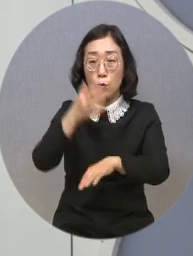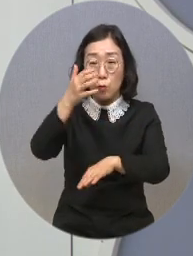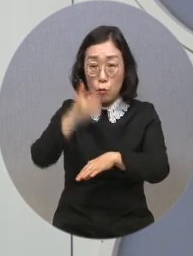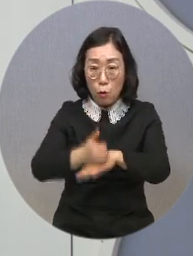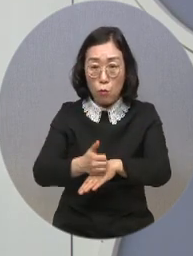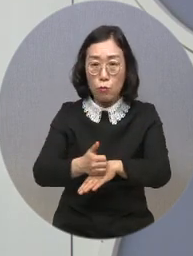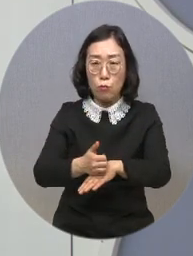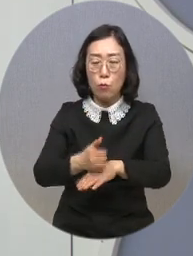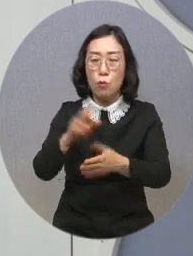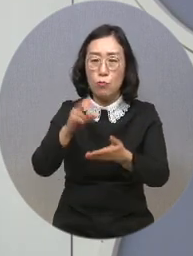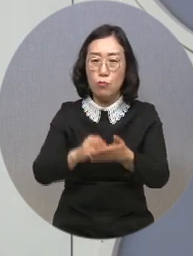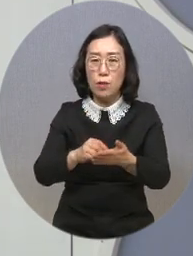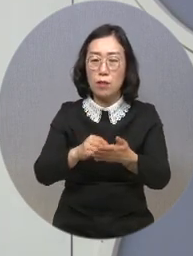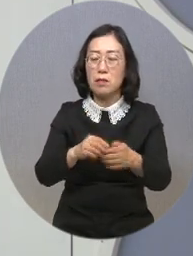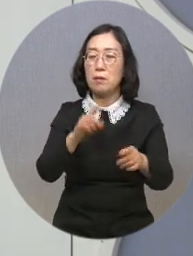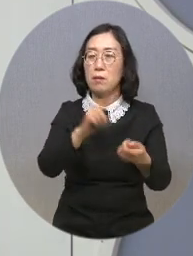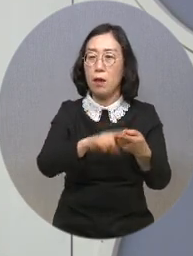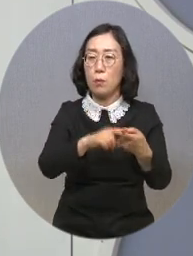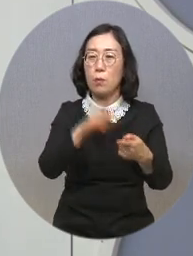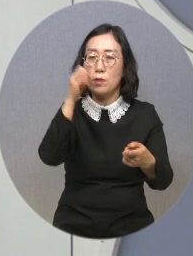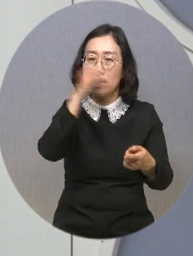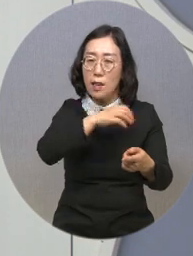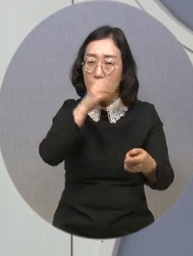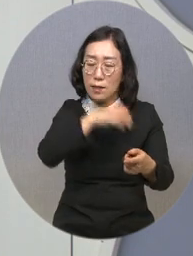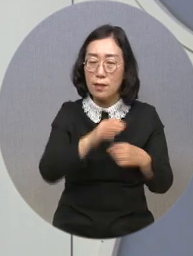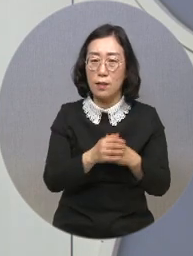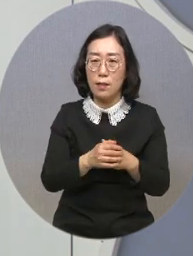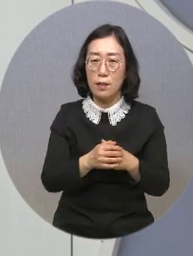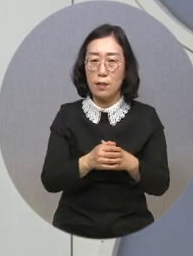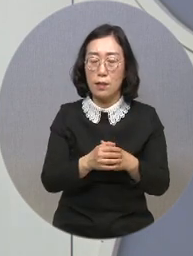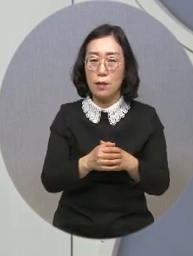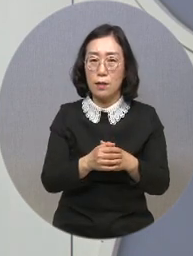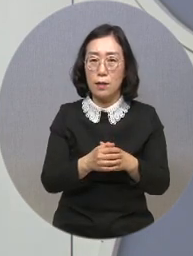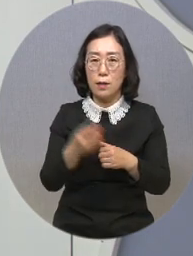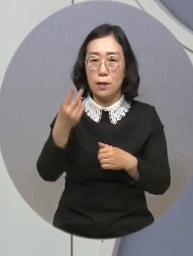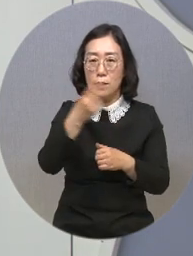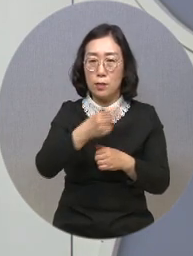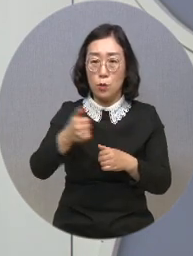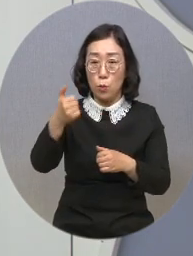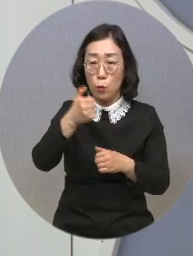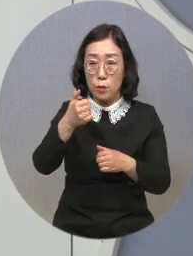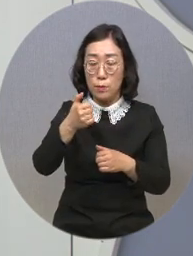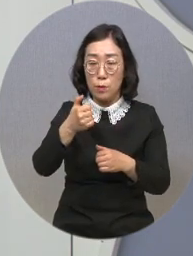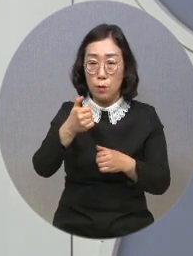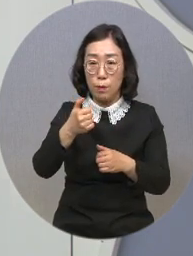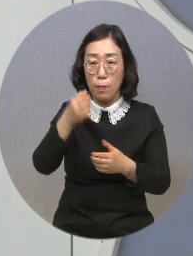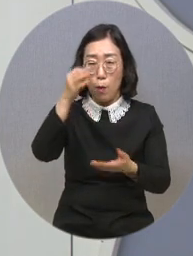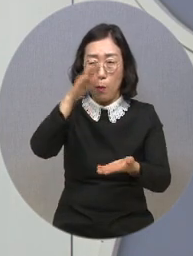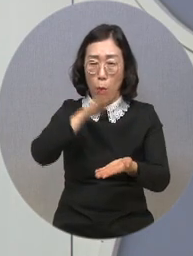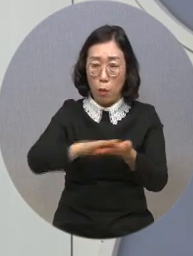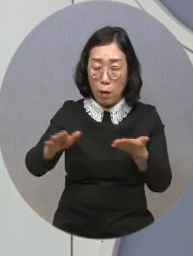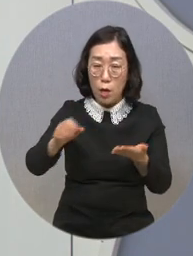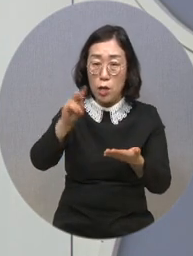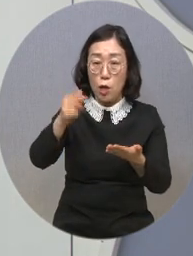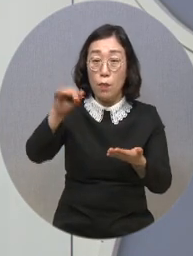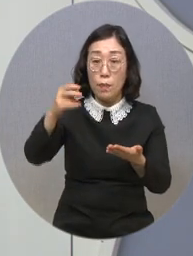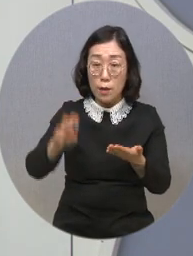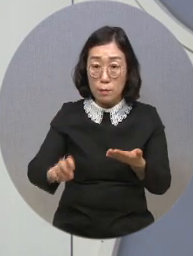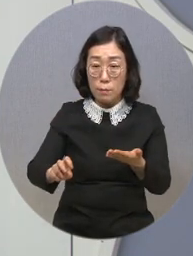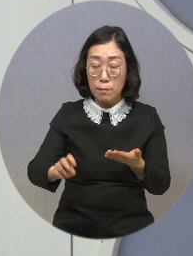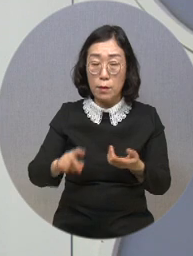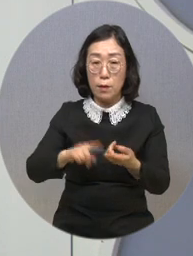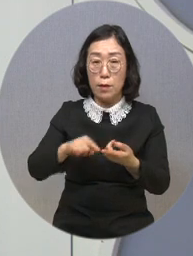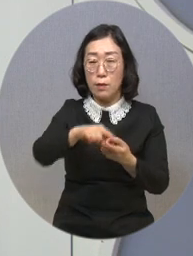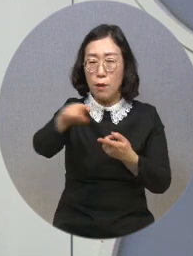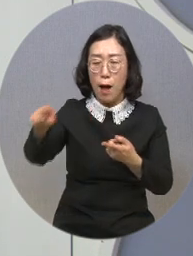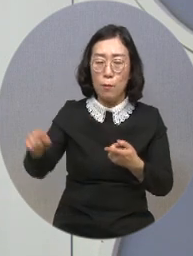골치 아프고 이런 문제는 다 덮어놓는 겁니다. 지금 연금이 지금 2050년에 고갈된다 그러는데 정치가 지금 연금 고갈에 대해서 아무도